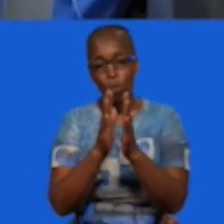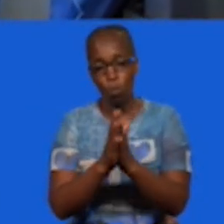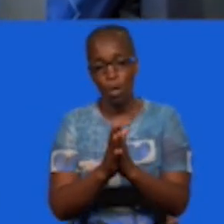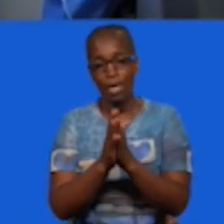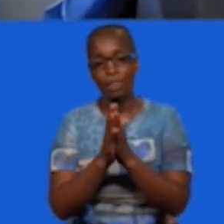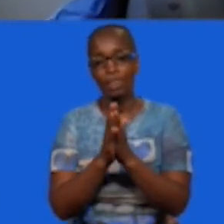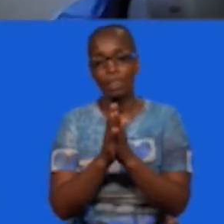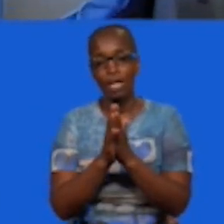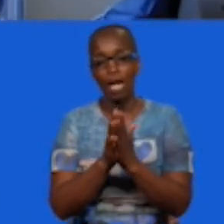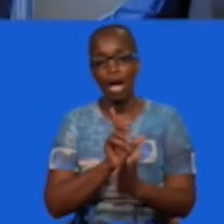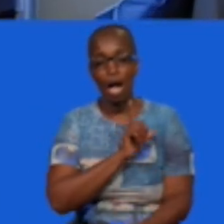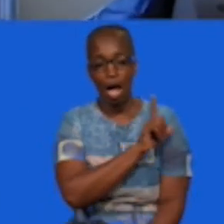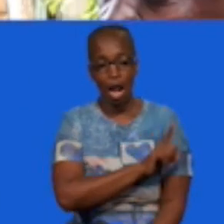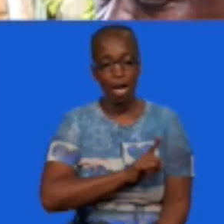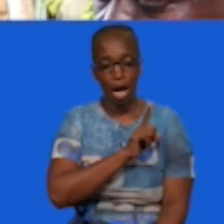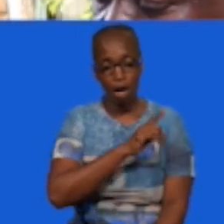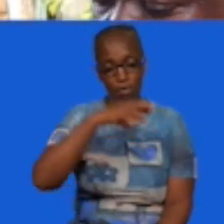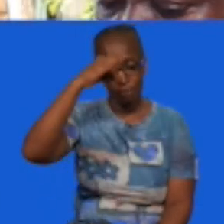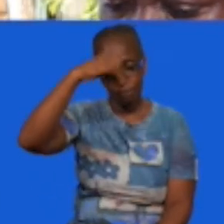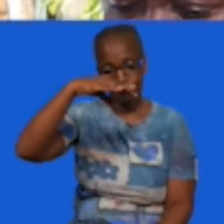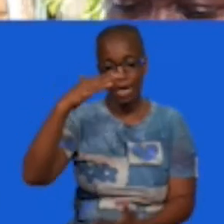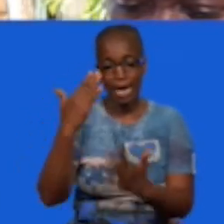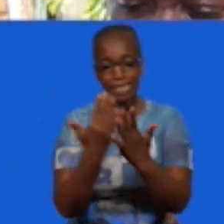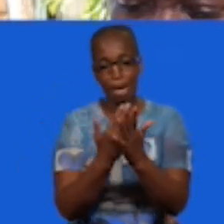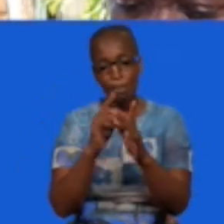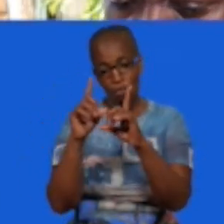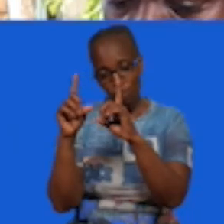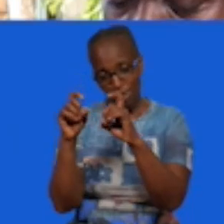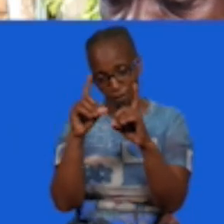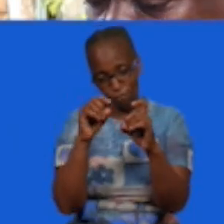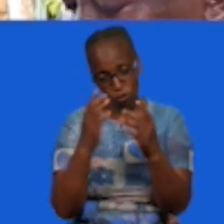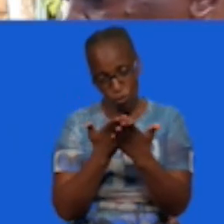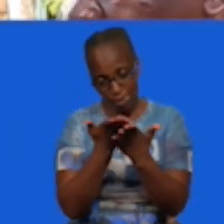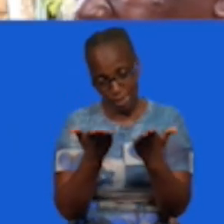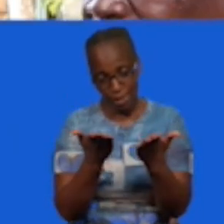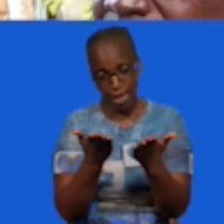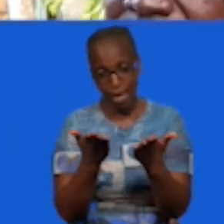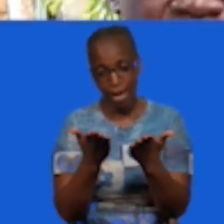na nguvu za umeme. Baadhi ya picha ambazo tumeona